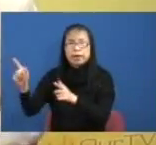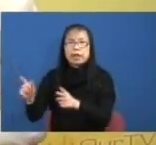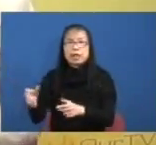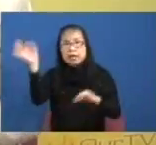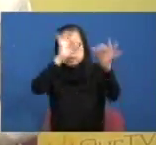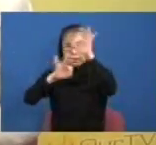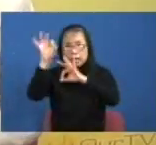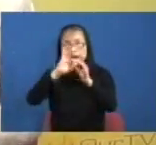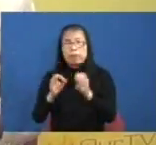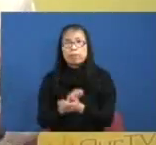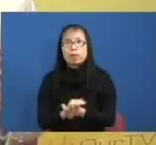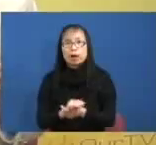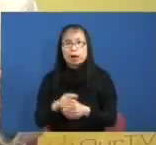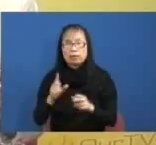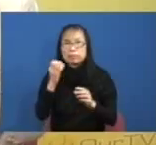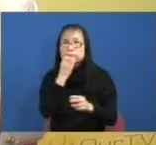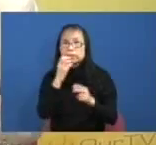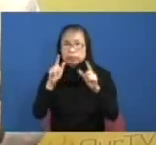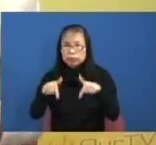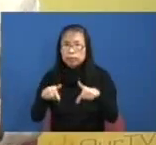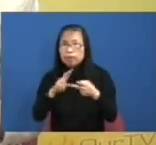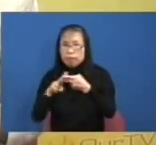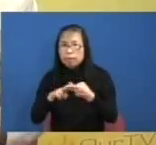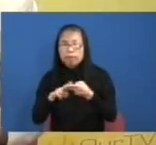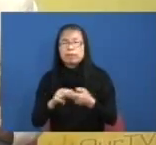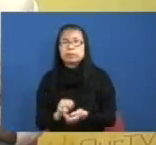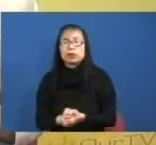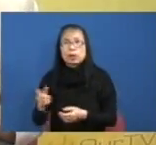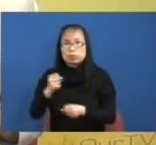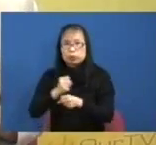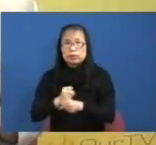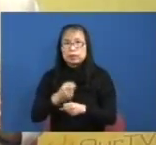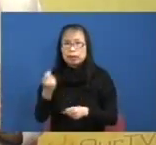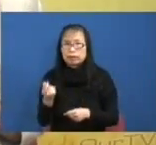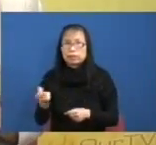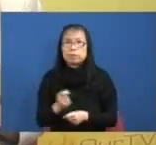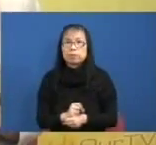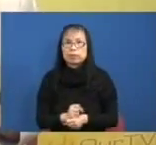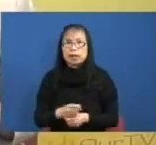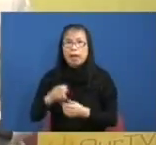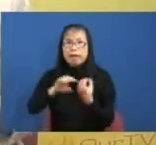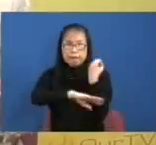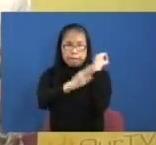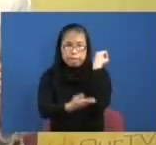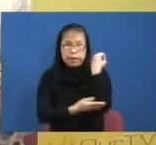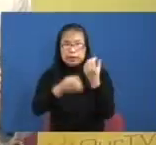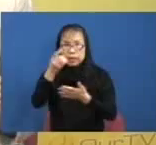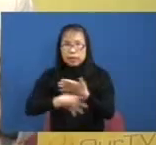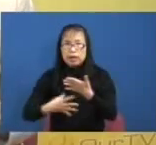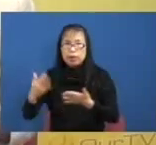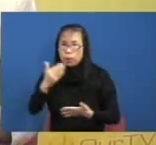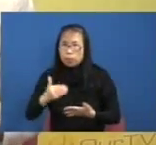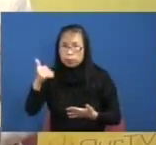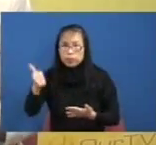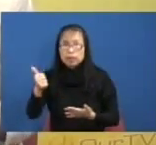東南亞四小龍啊，咁你就會即係你整啲簡單嘅嘢，咁但係我哋嘅法制係健全，咁我覺得都可以